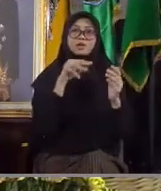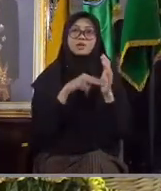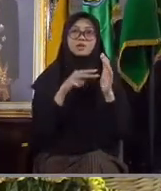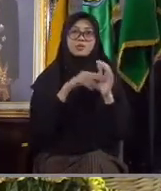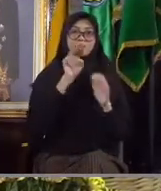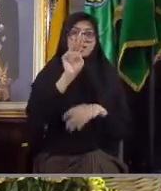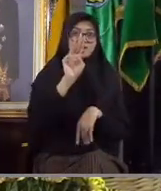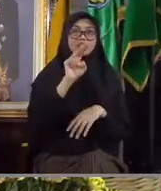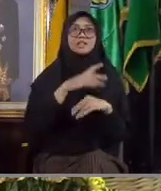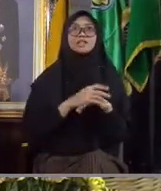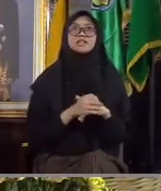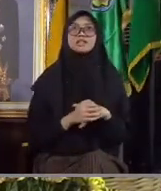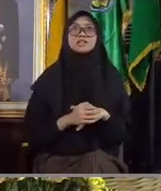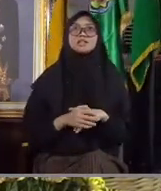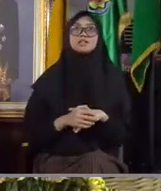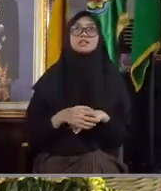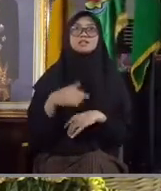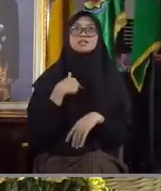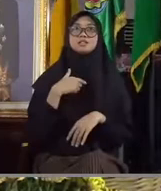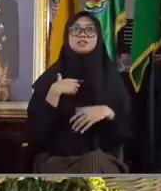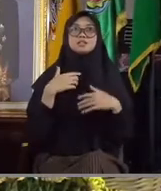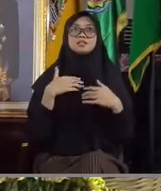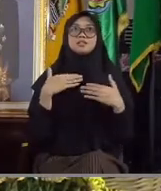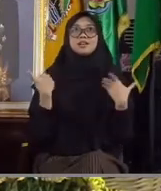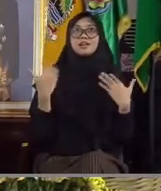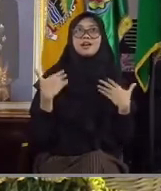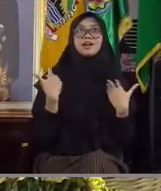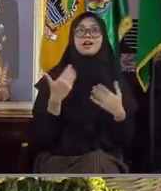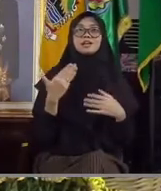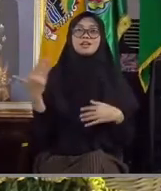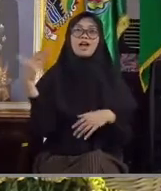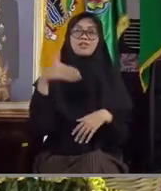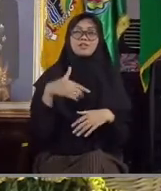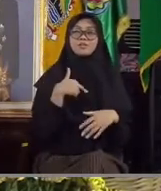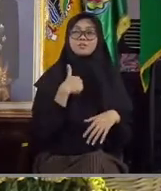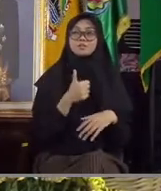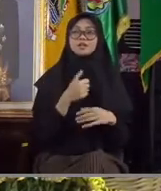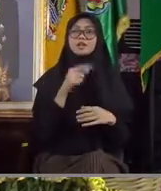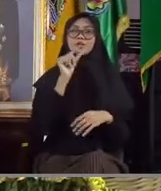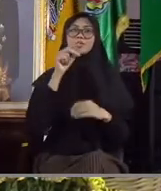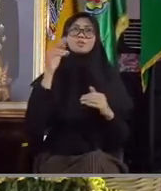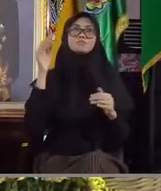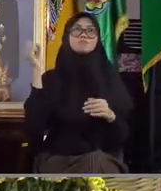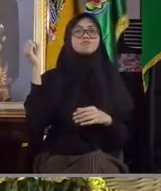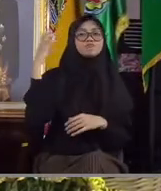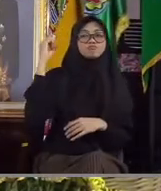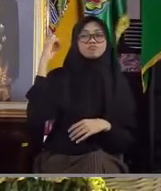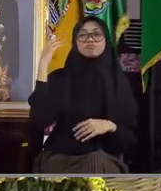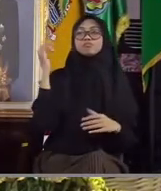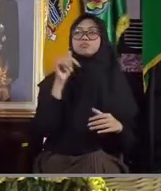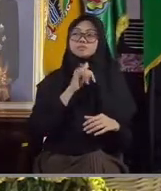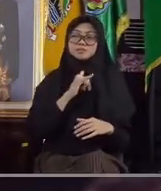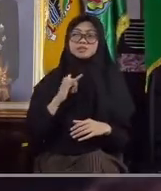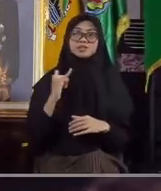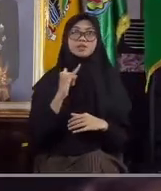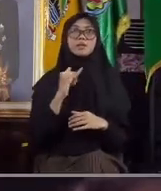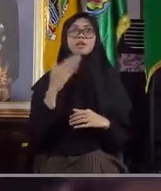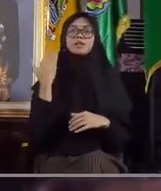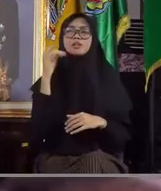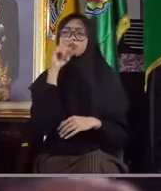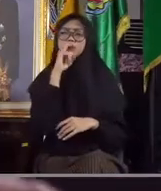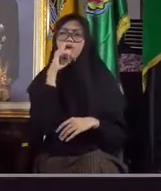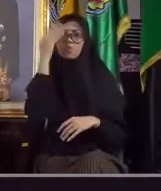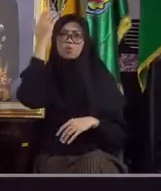ya. Dan senang sekali saya Nessa Gosal bisa berada di sini untuk kita bisa mendengarkan bersama. Kalau tadi Bapak Gubernur